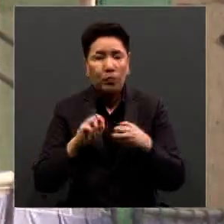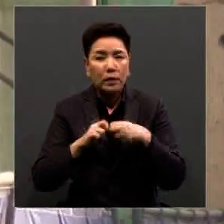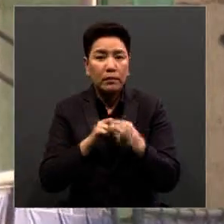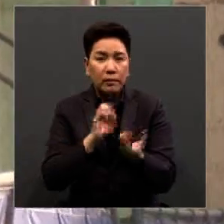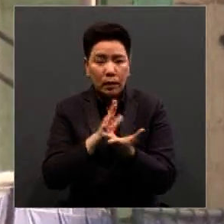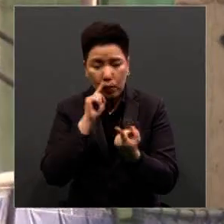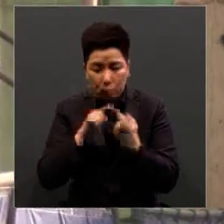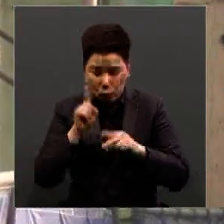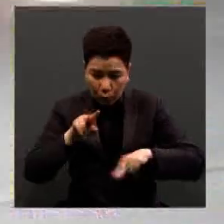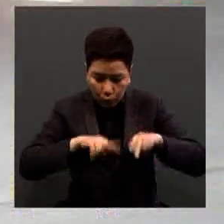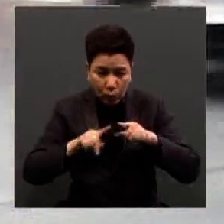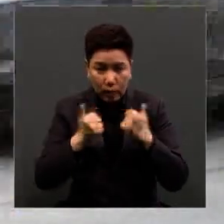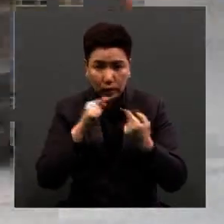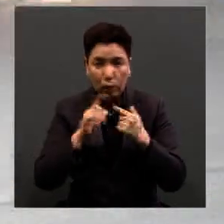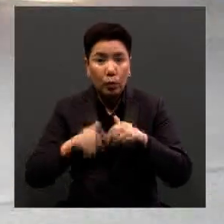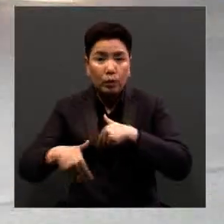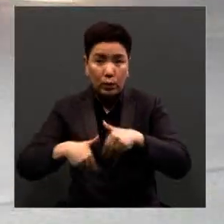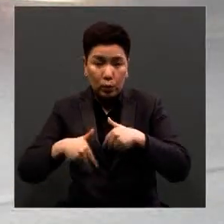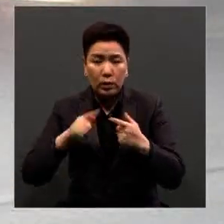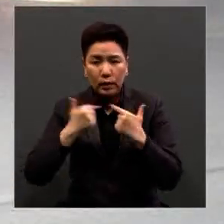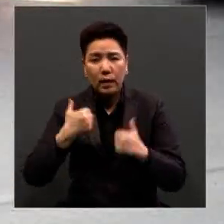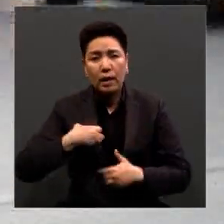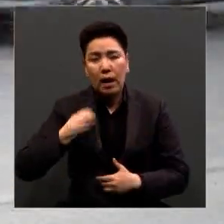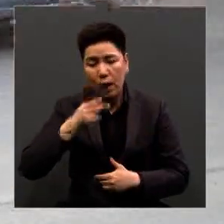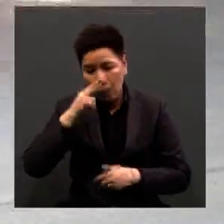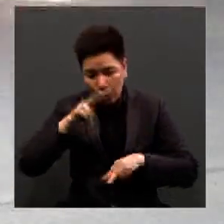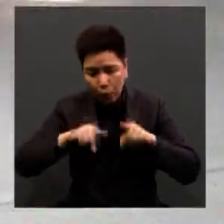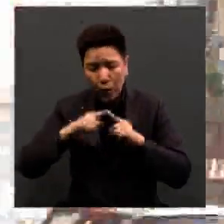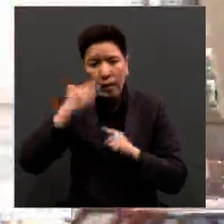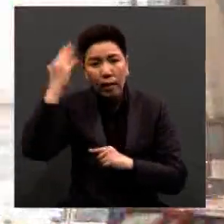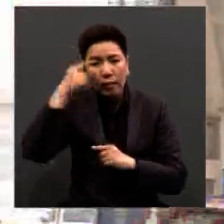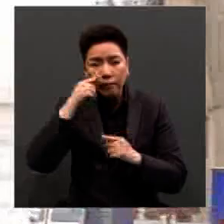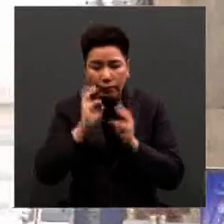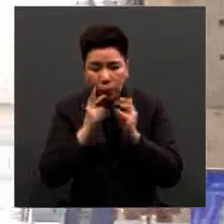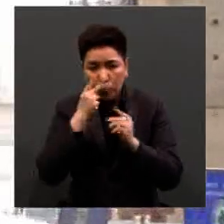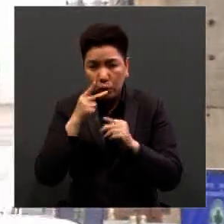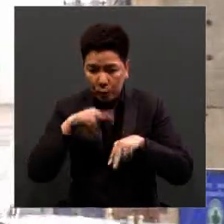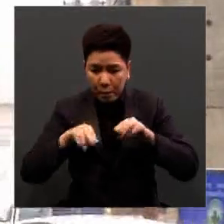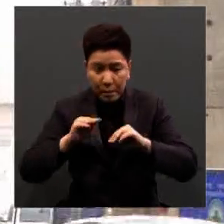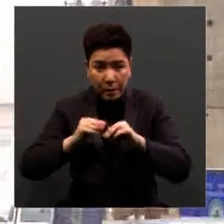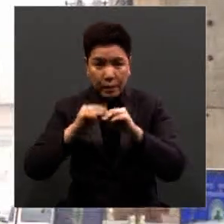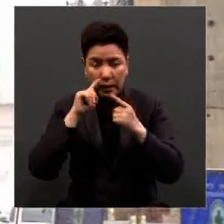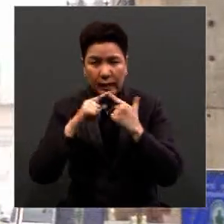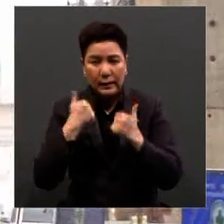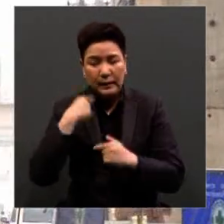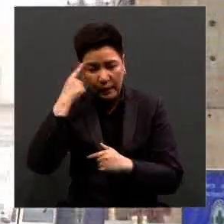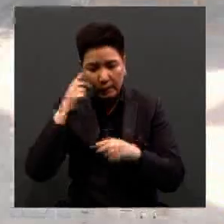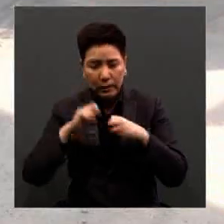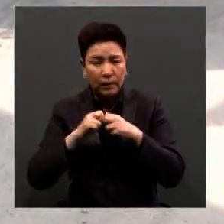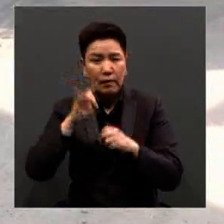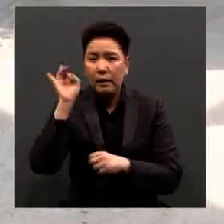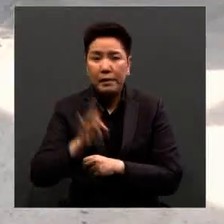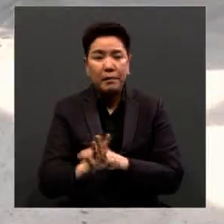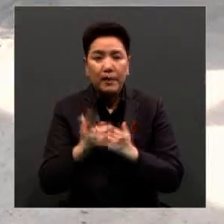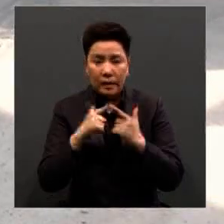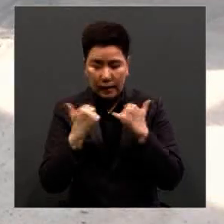เปราะบางที่ต้องเข้ามาดูแลส่วนประชาชนนะก็อยากให้เฝ้าดูการพยากรณ์เรื่องฝุ่นในช่วงนี้ให้มากขึ้นนะครับเชื่อว่าสถานการณ์จะไม่